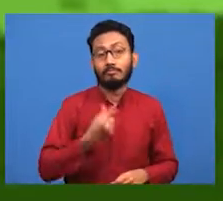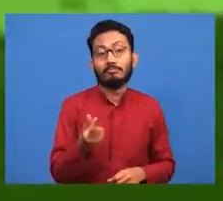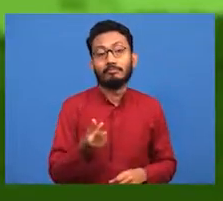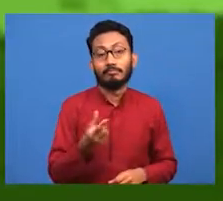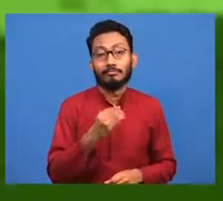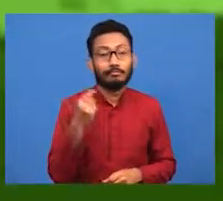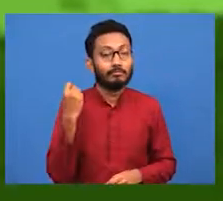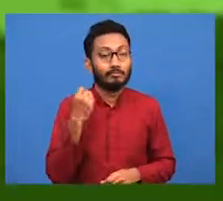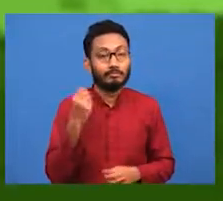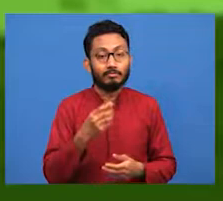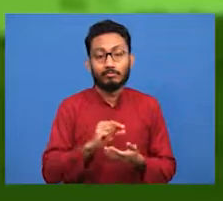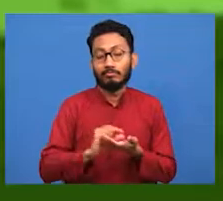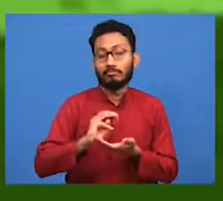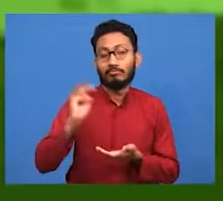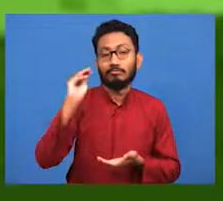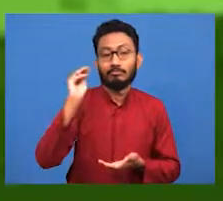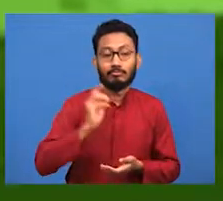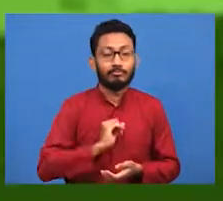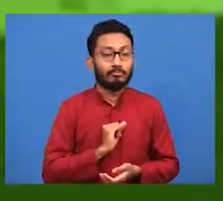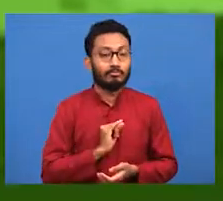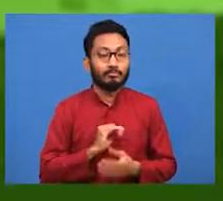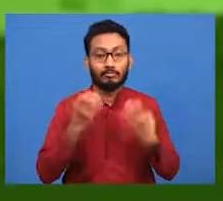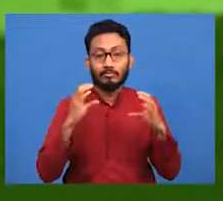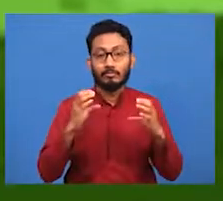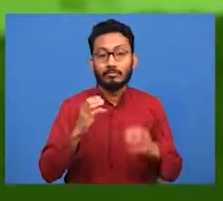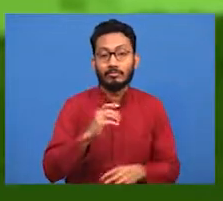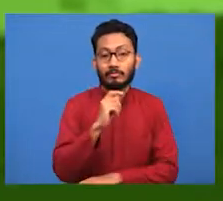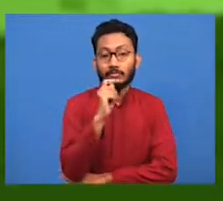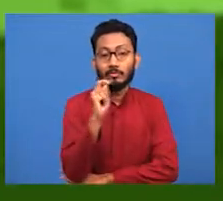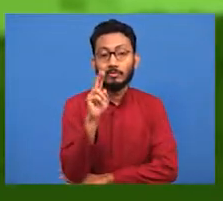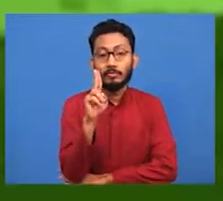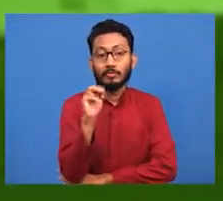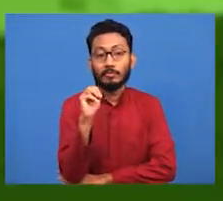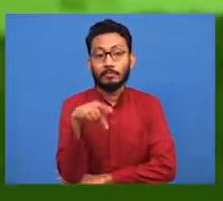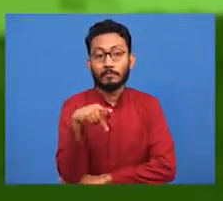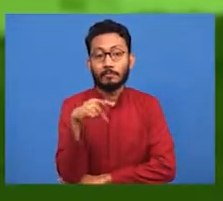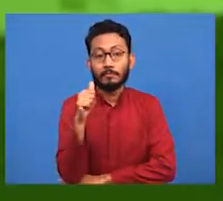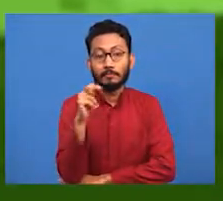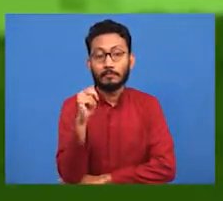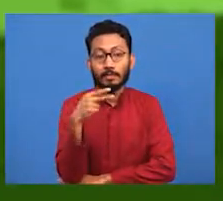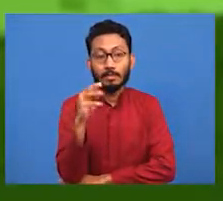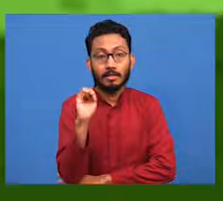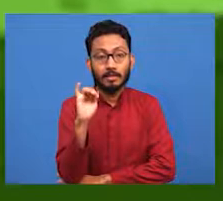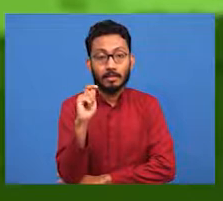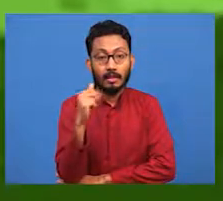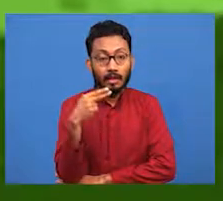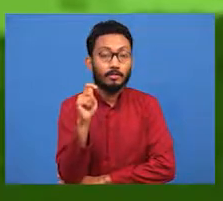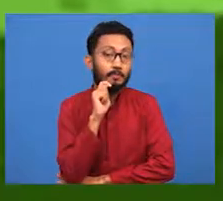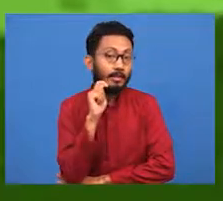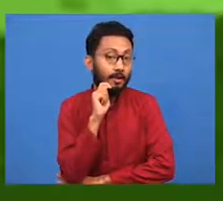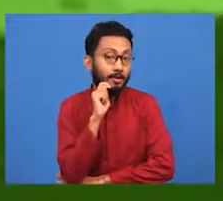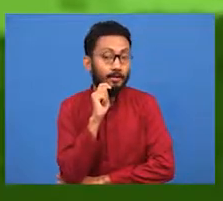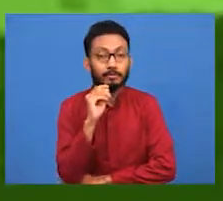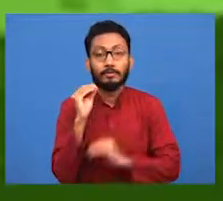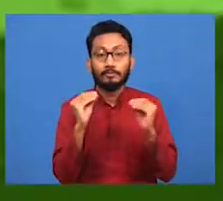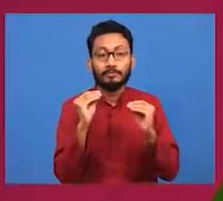bersemangat. Saya Cikgu Tunina binti Nispan. Cikgu mengajar di Sekolah Kebangsaan Taman Desa